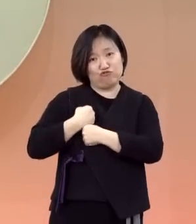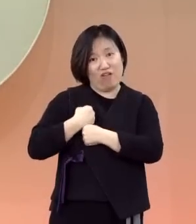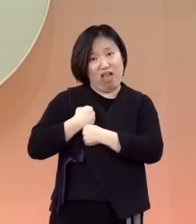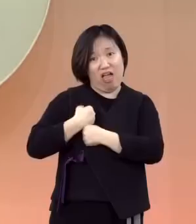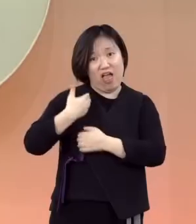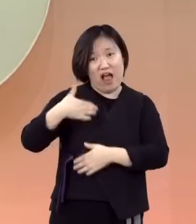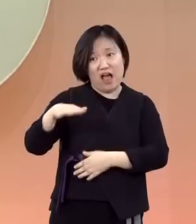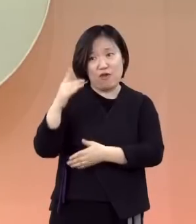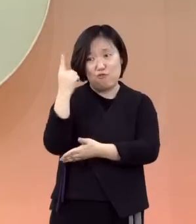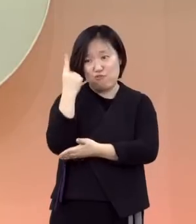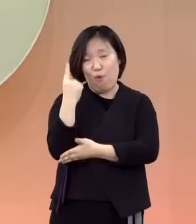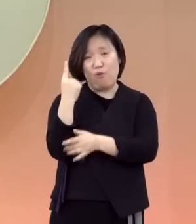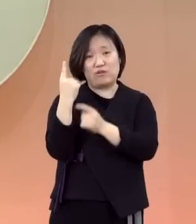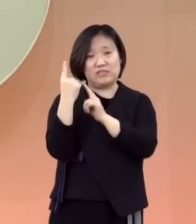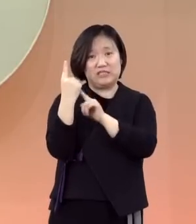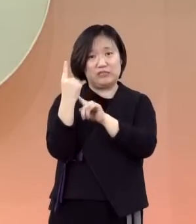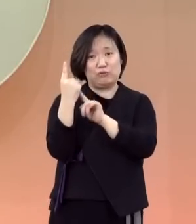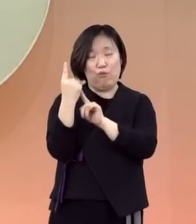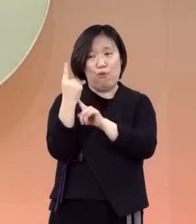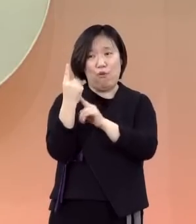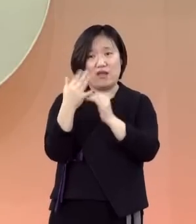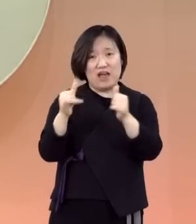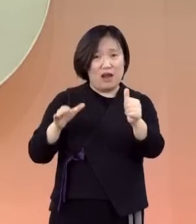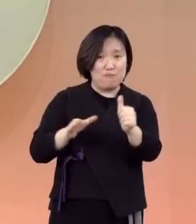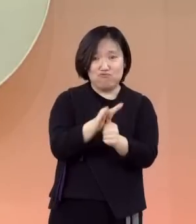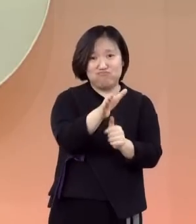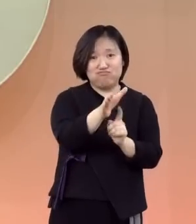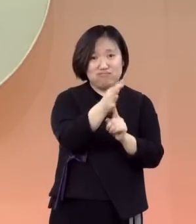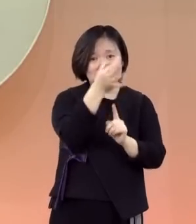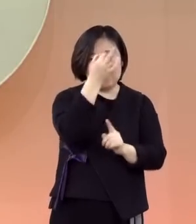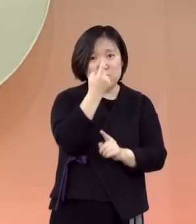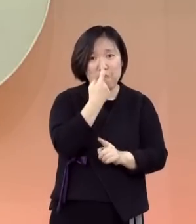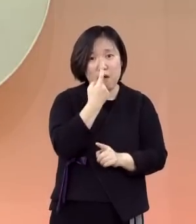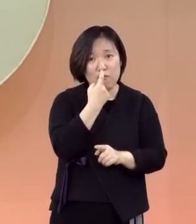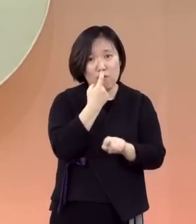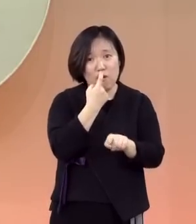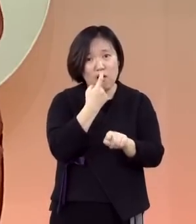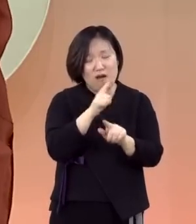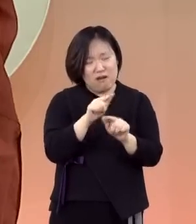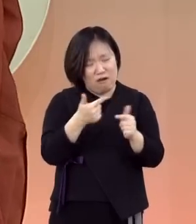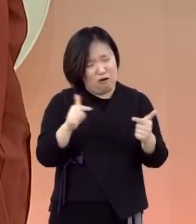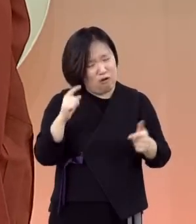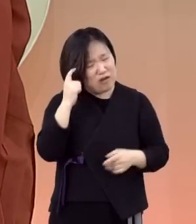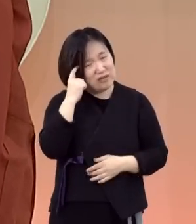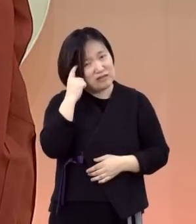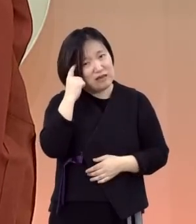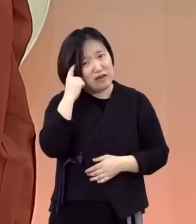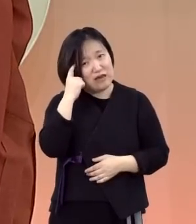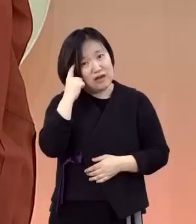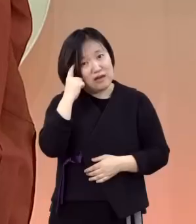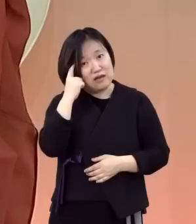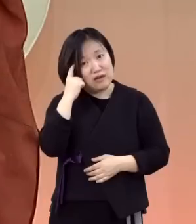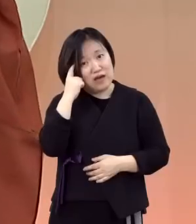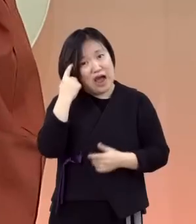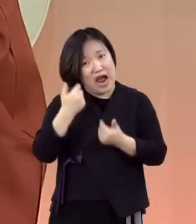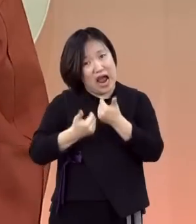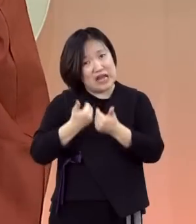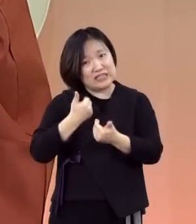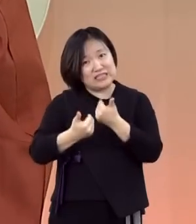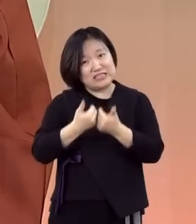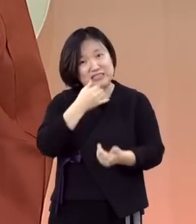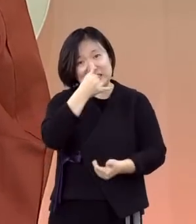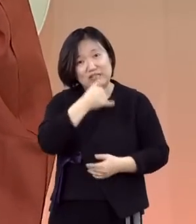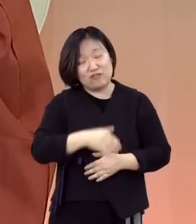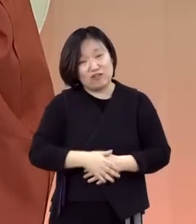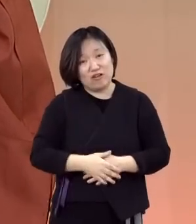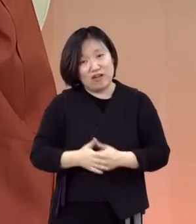총을다루고사람을죽이는법을배울수있겠느냐고생각했습니다. 그는그런생각을많이했다.그래서 그는